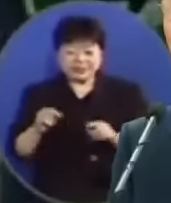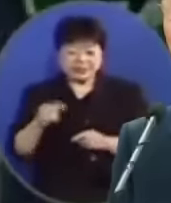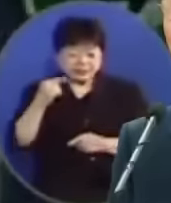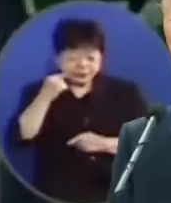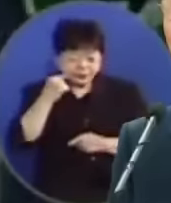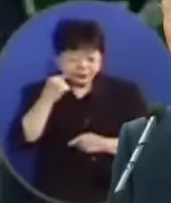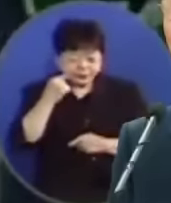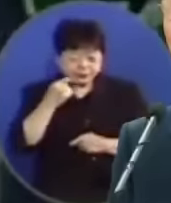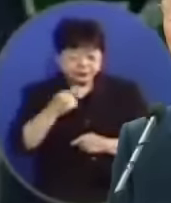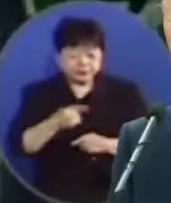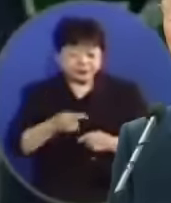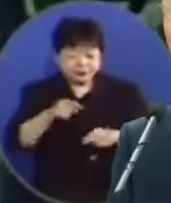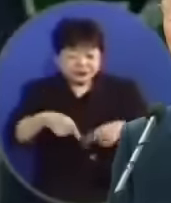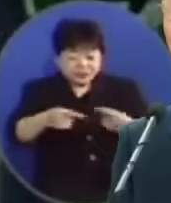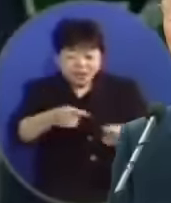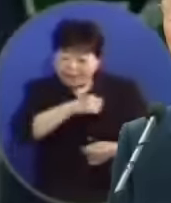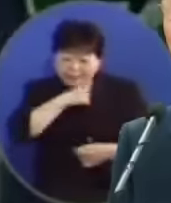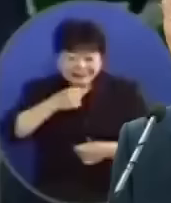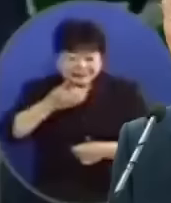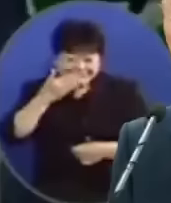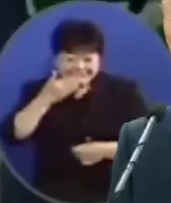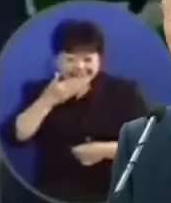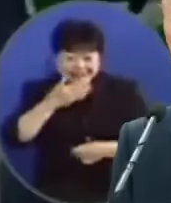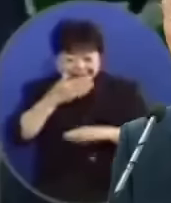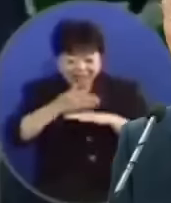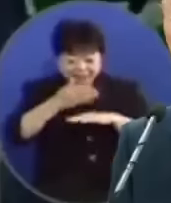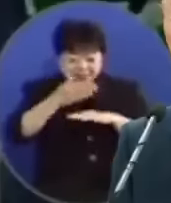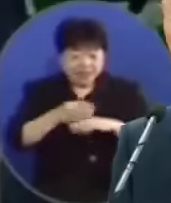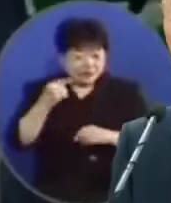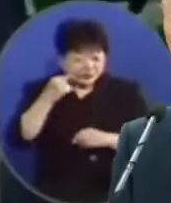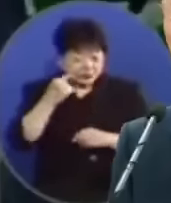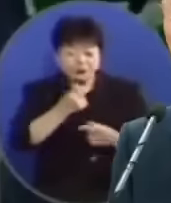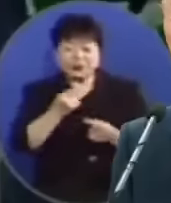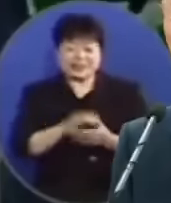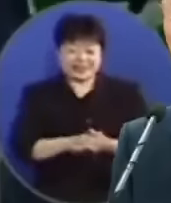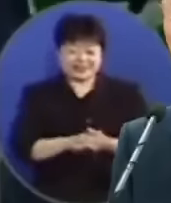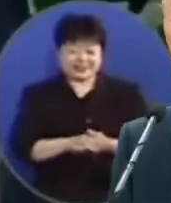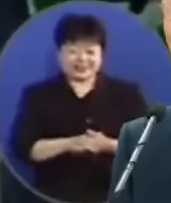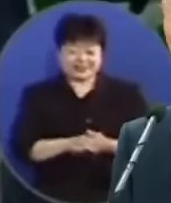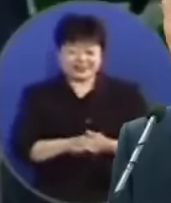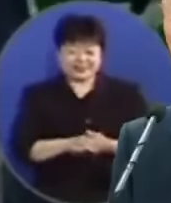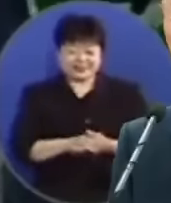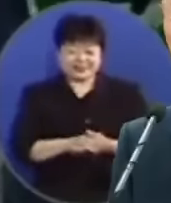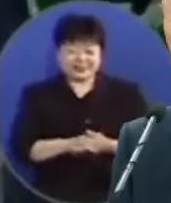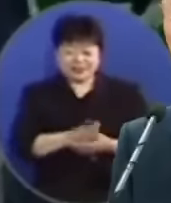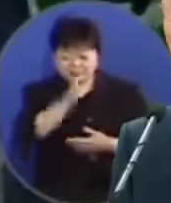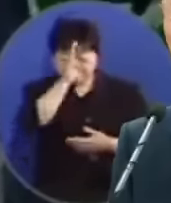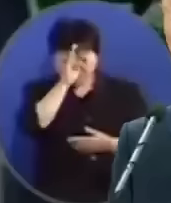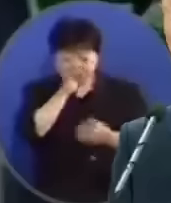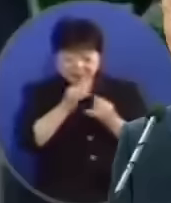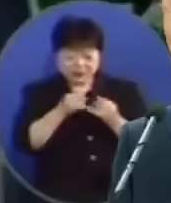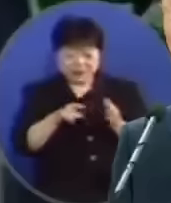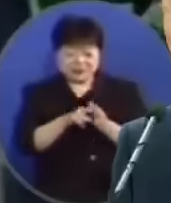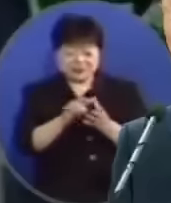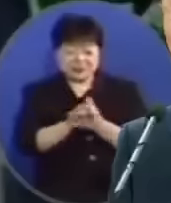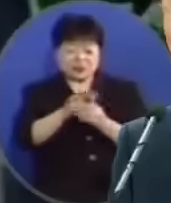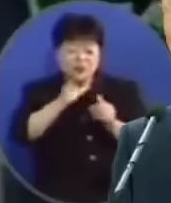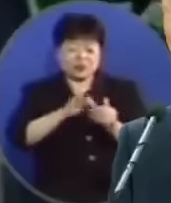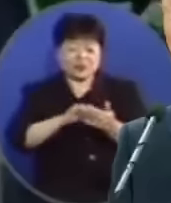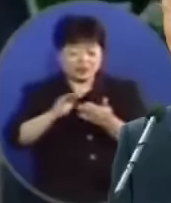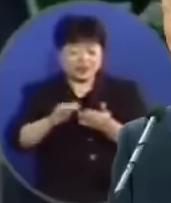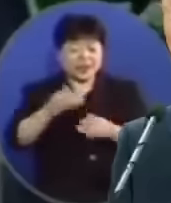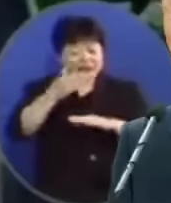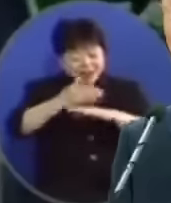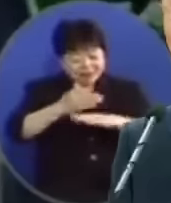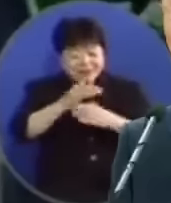소금을 섞어야 마시는 것처럼 감사는 소금과 같은 것입니다. 우리가 병자면 기도를 하고 난 다음에도